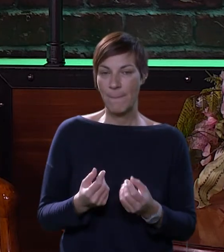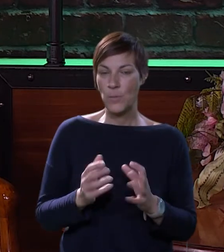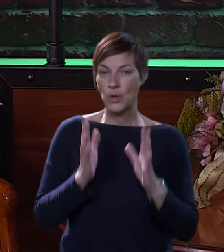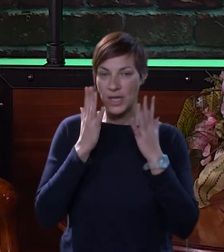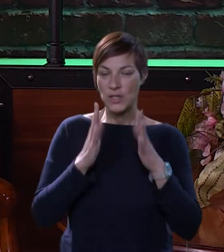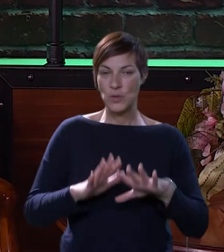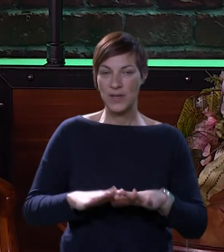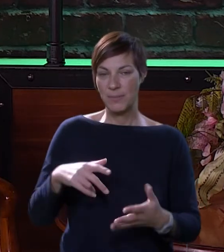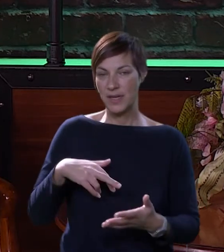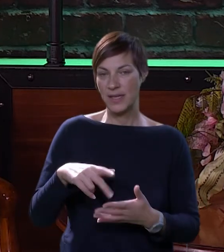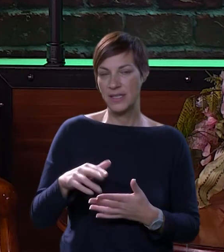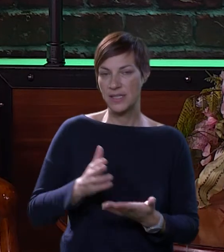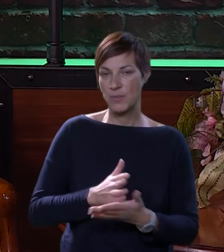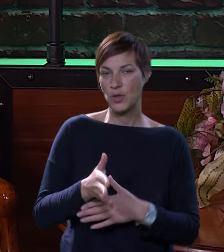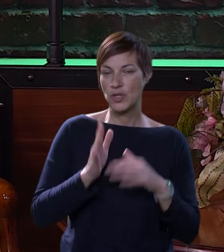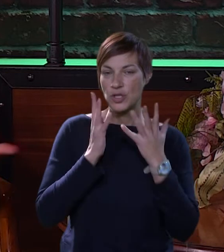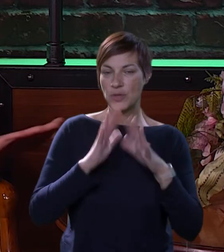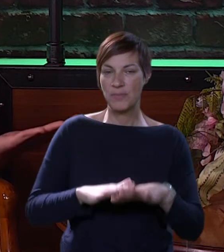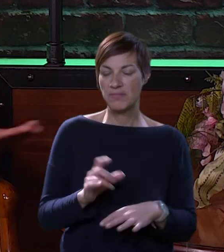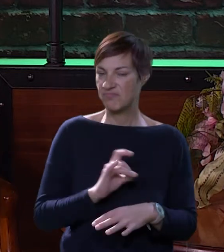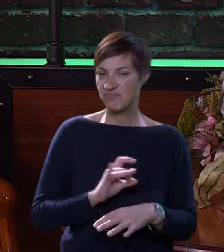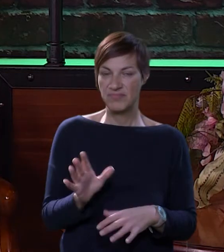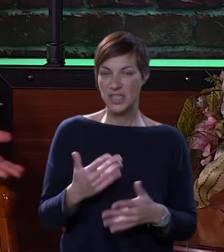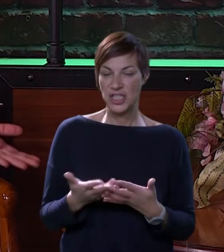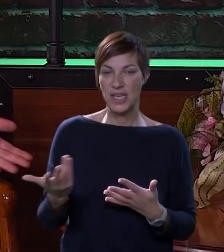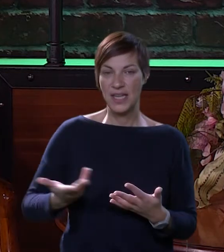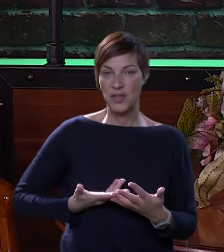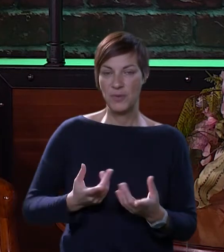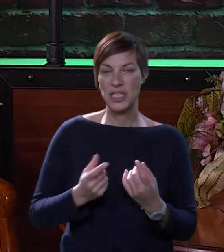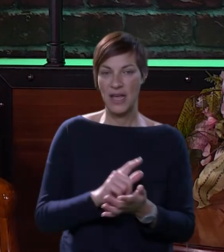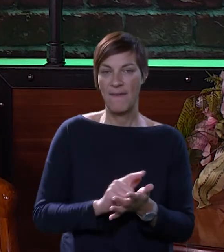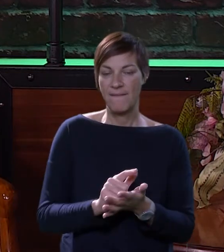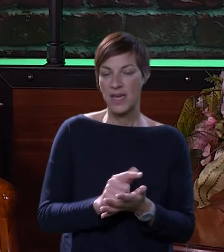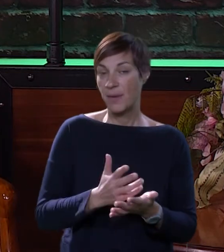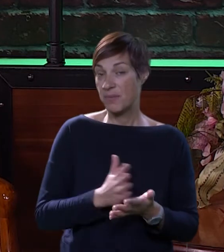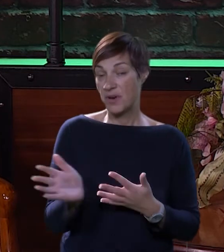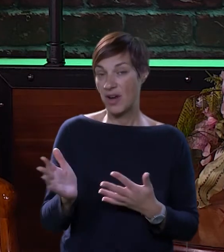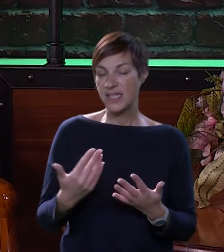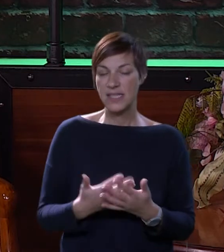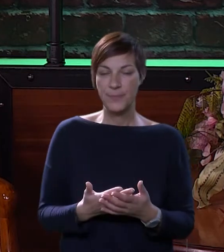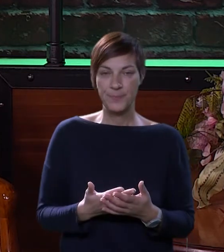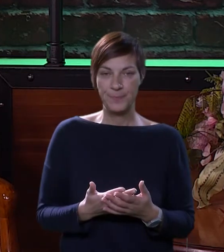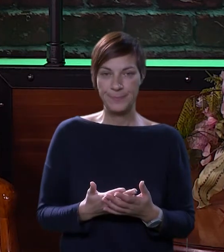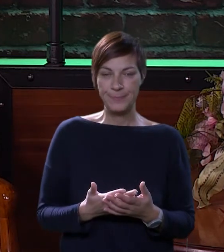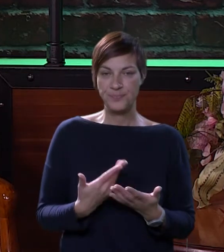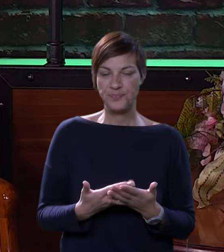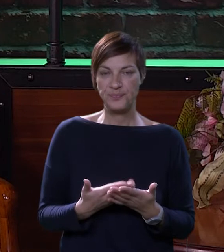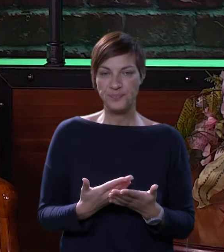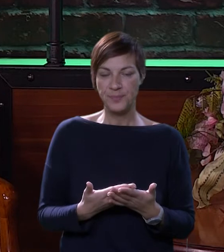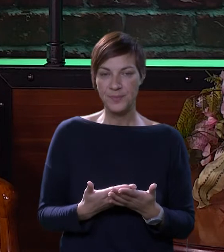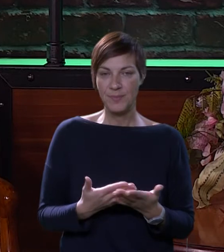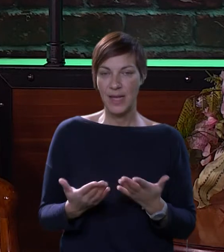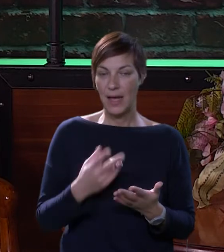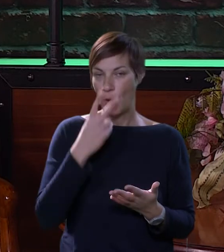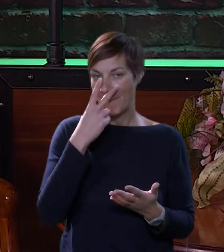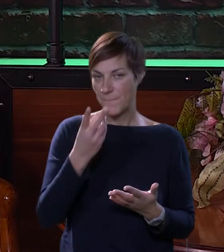na društvu, ono, ideš samo kroz društvenu mrežu, ništa zapravo toga ne dobivaš, a vrijeme prolazi. Tu definitivno